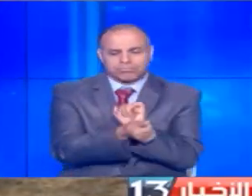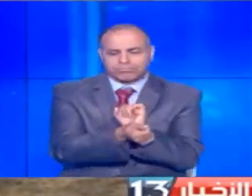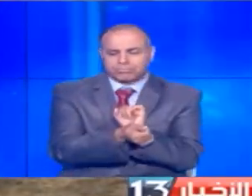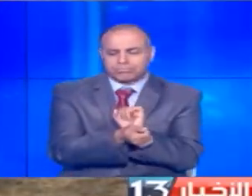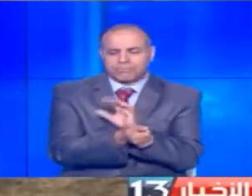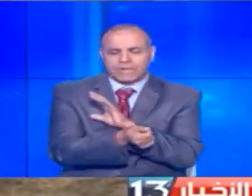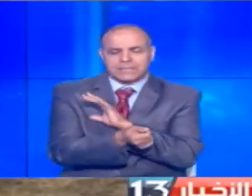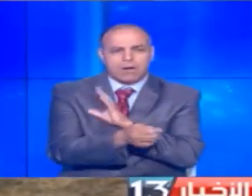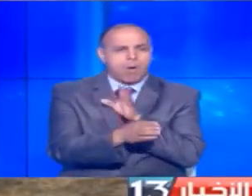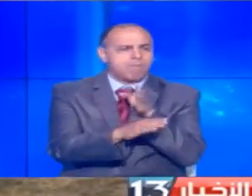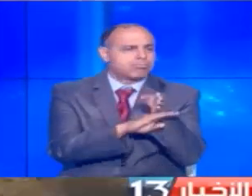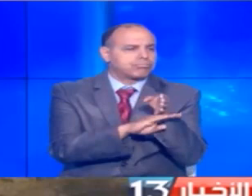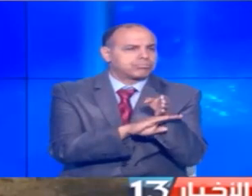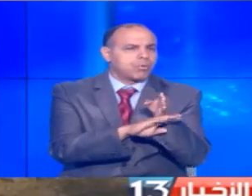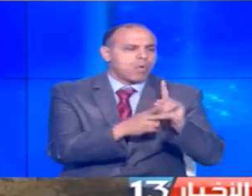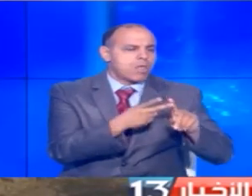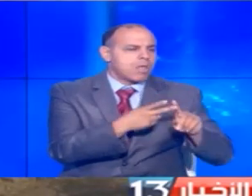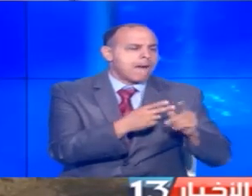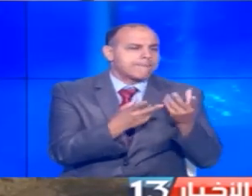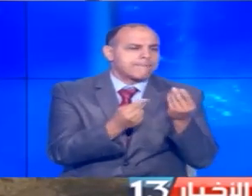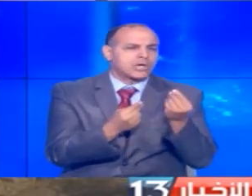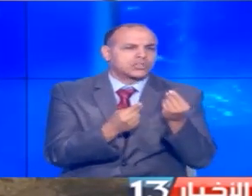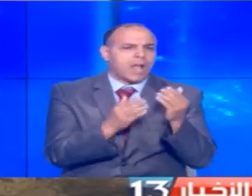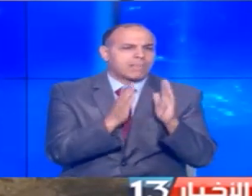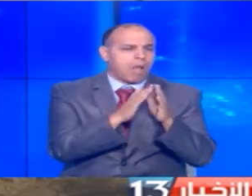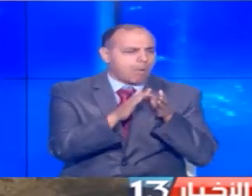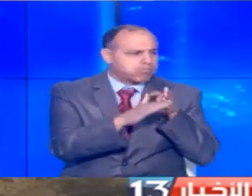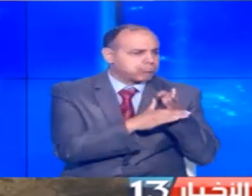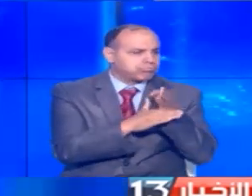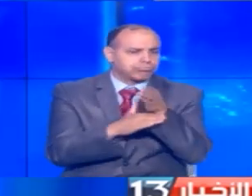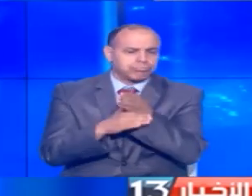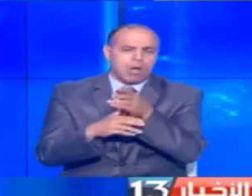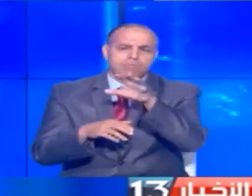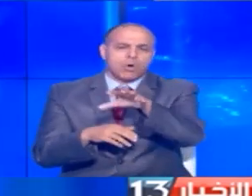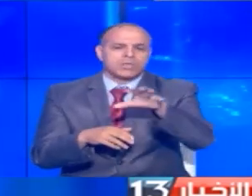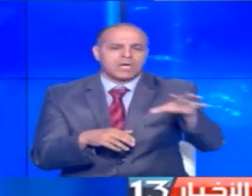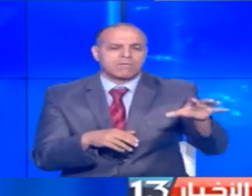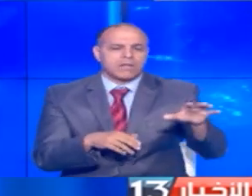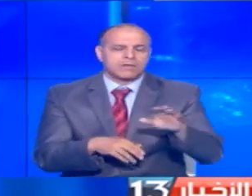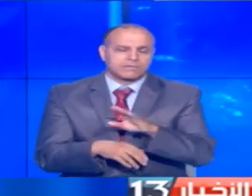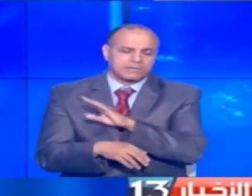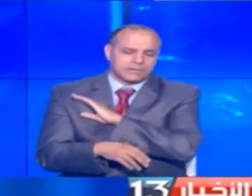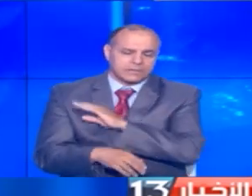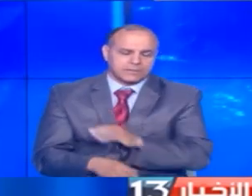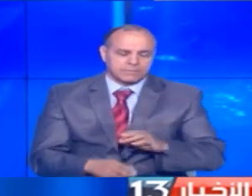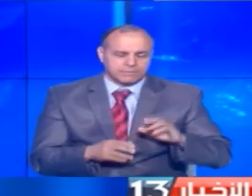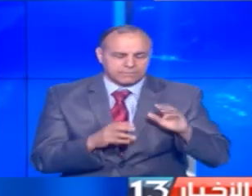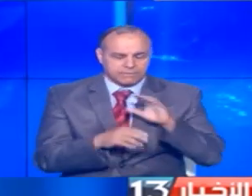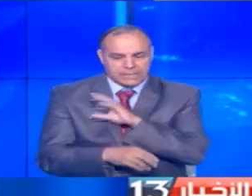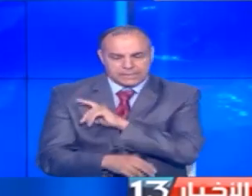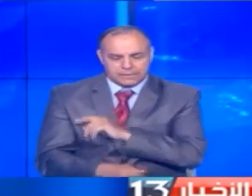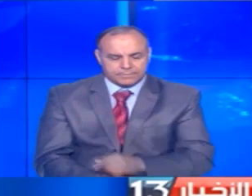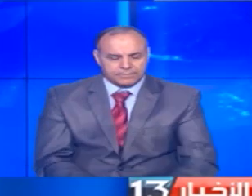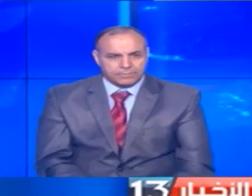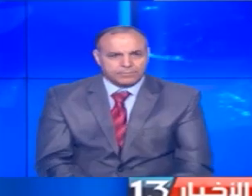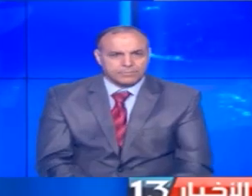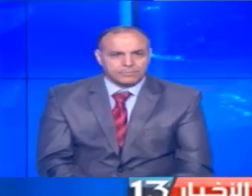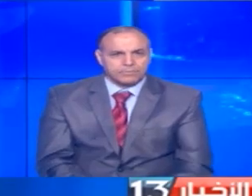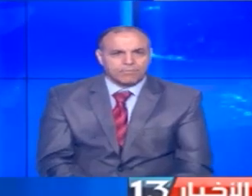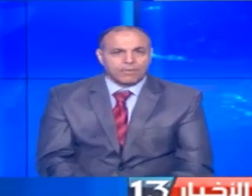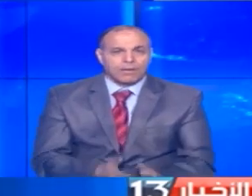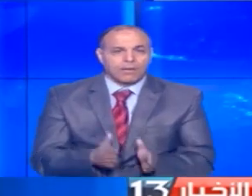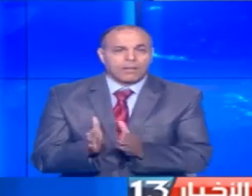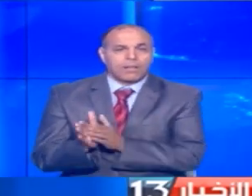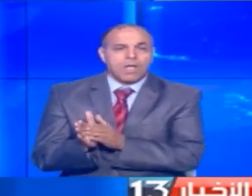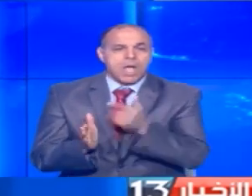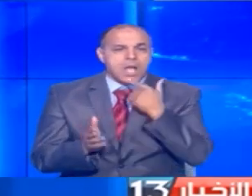خلال اقتحام ومداهمة عدد من المنازل في مناطق مختلفة بالضفة الغربية المحتلة. على